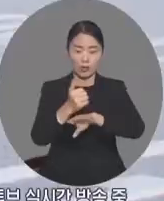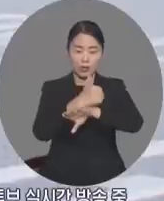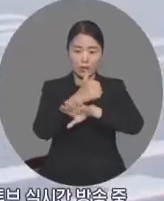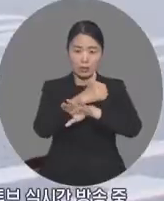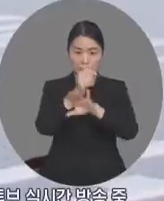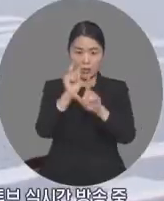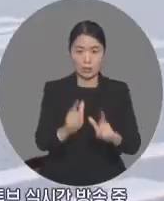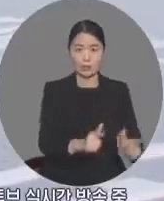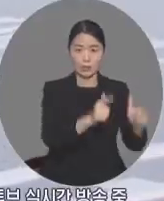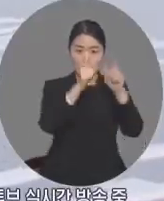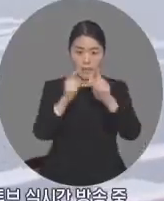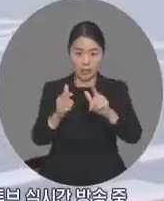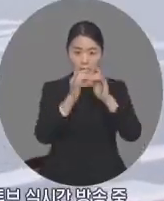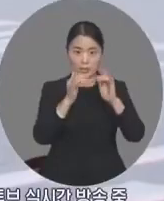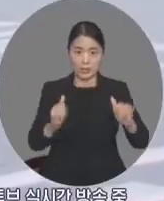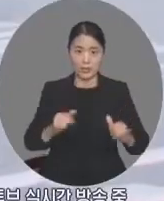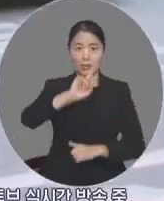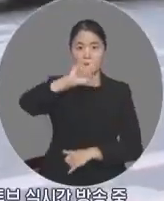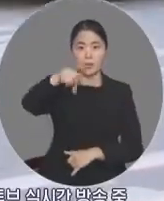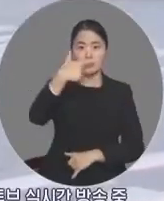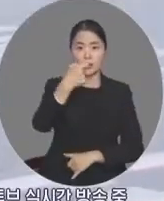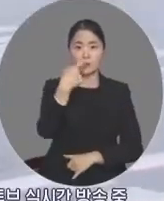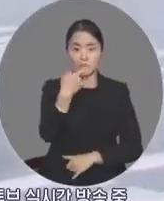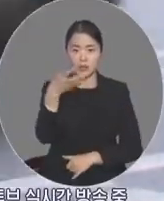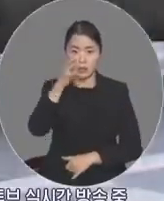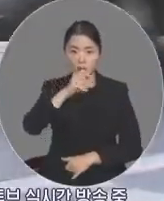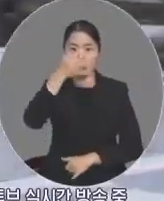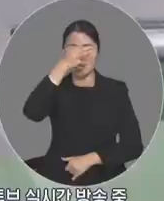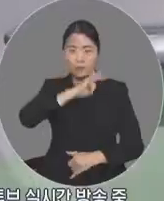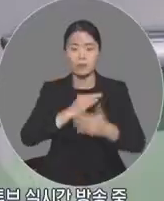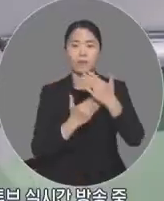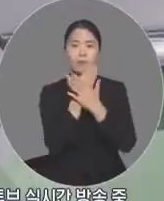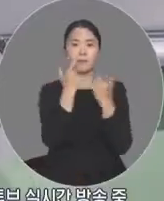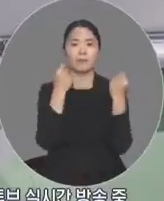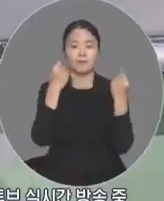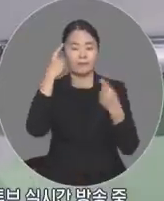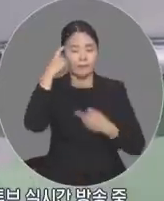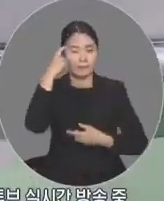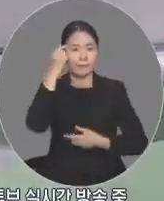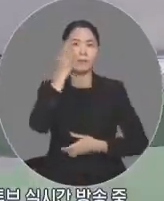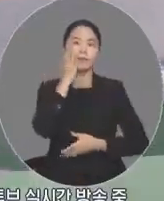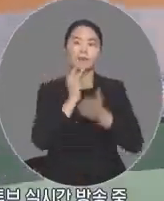증가해 연간 161억 원가량의 편익이 발생할 걸로 보고 있습니다.